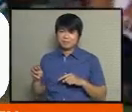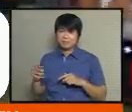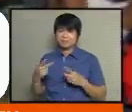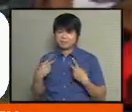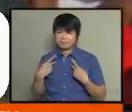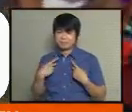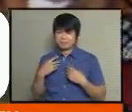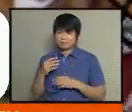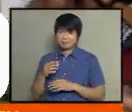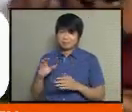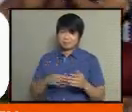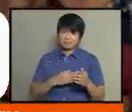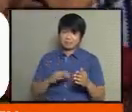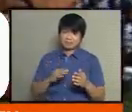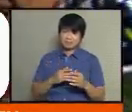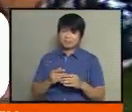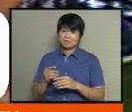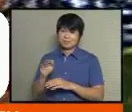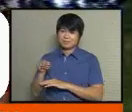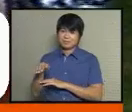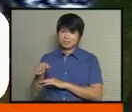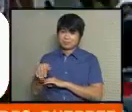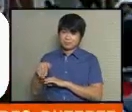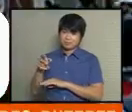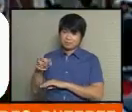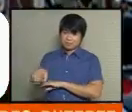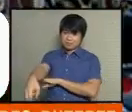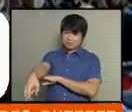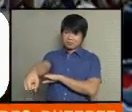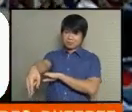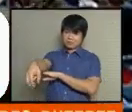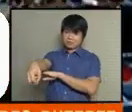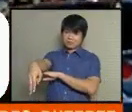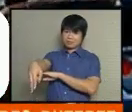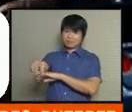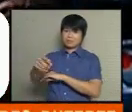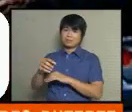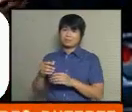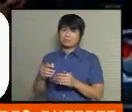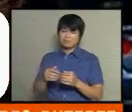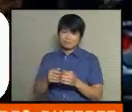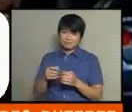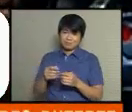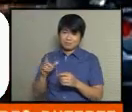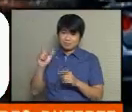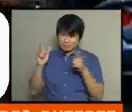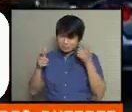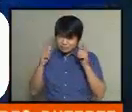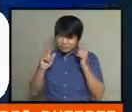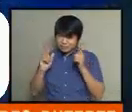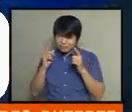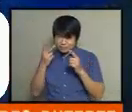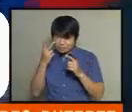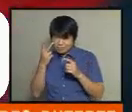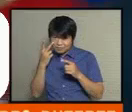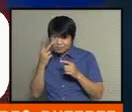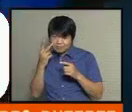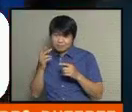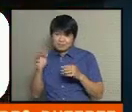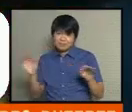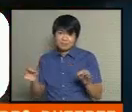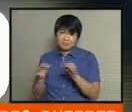Magkakaroon ng concert dito mamayang hapon hanggang hating gabi. Hindi naman kalayuan sa Luneta, dagsari ng mga nagsisimba sa Quiapo